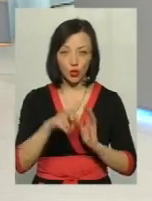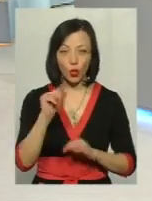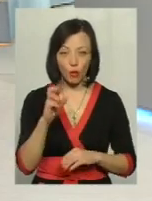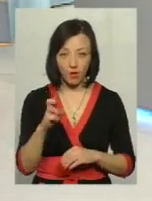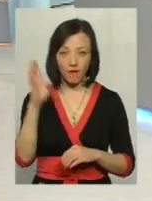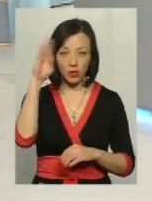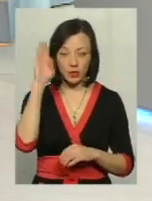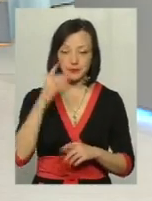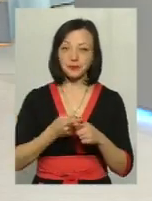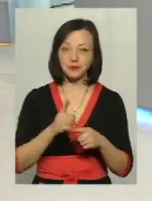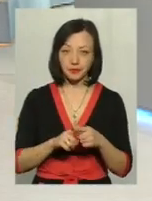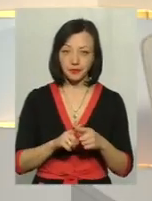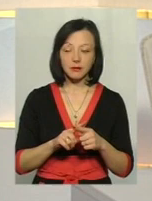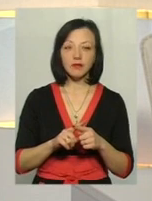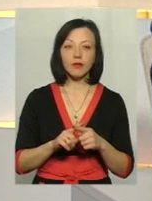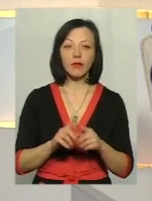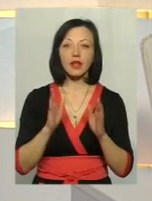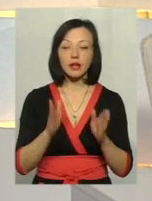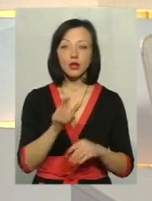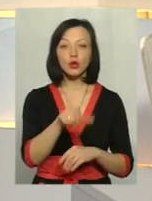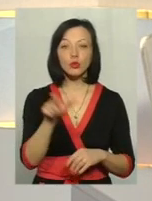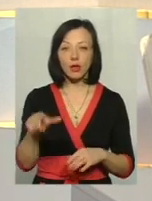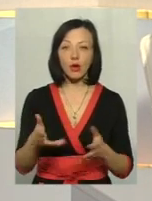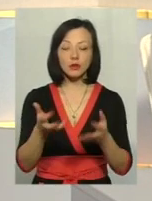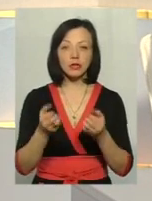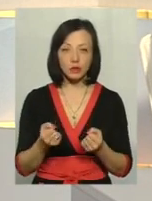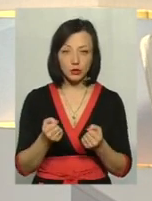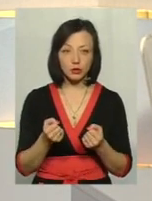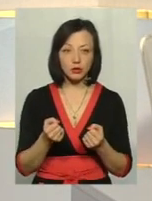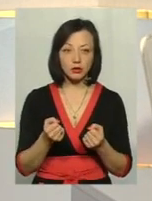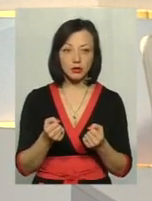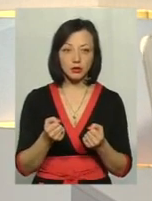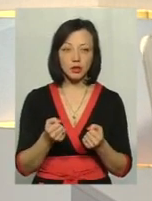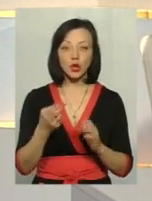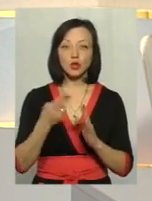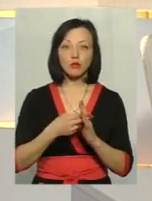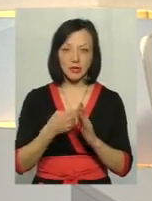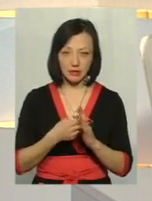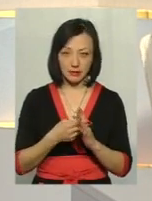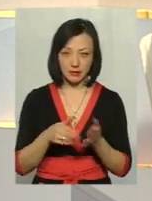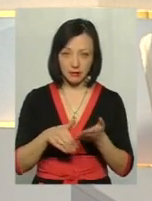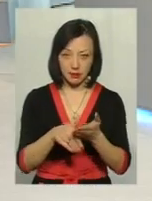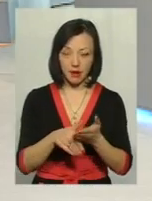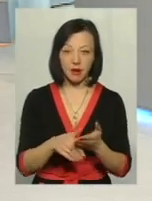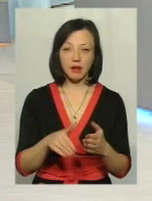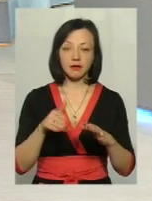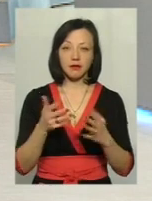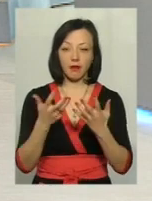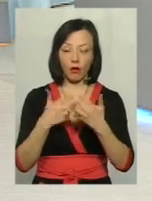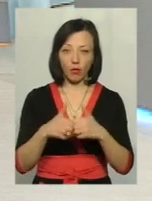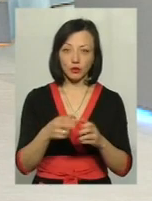А тобто за останні... це мова йде про те, що ті люди, які отримують субсидії, їм